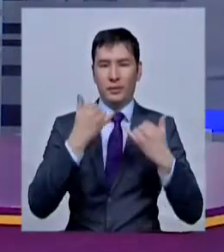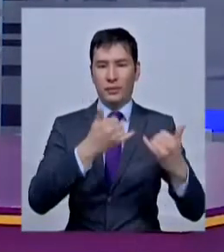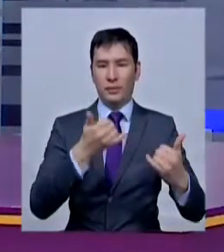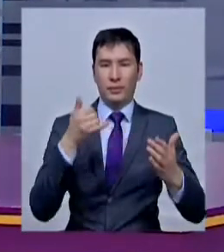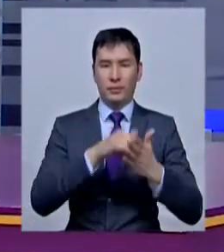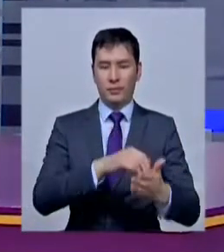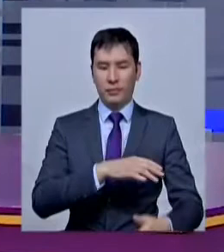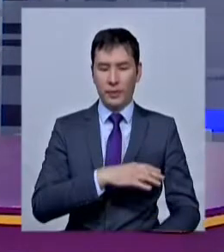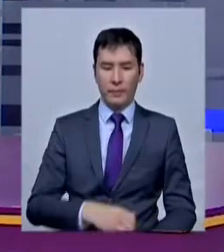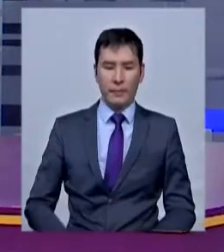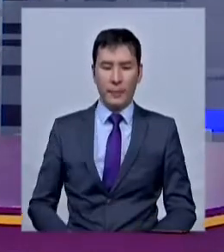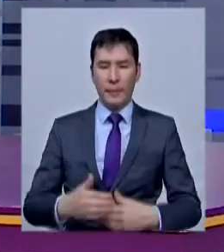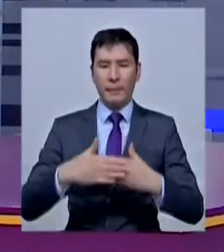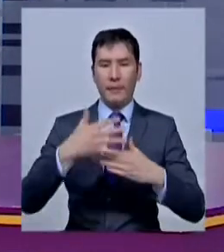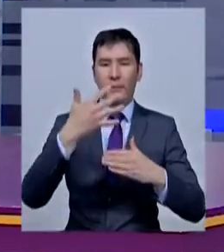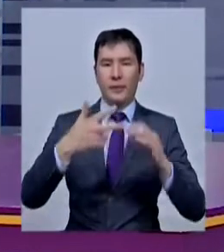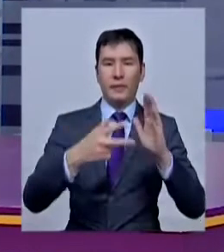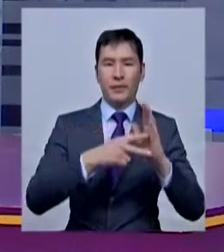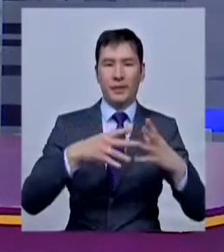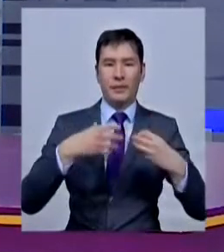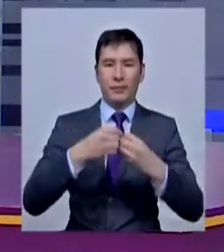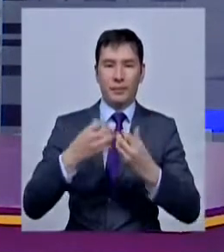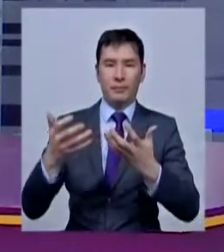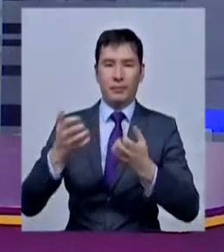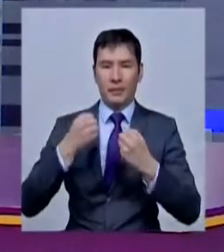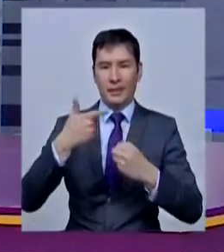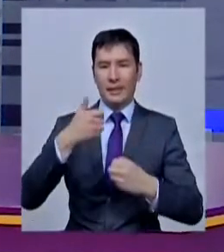жалғасын тауып, 58 отбасы көгілдір отынға қол жеткізді.